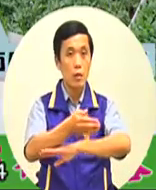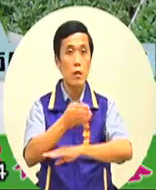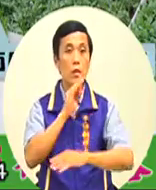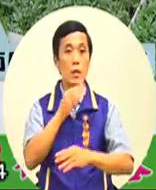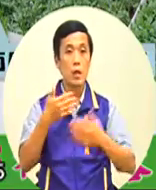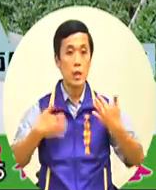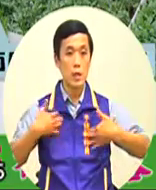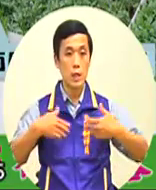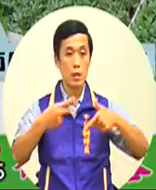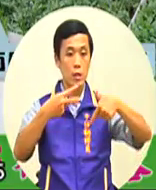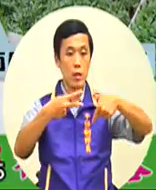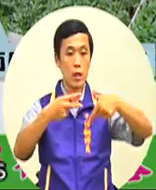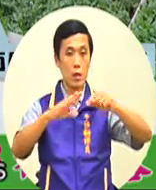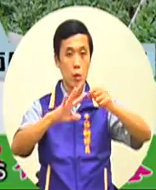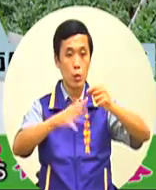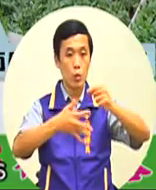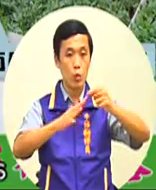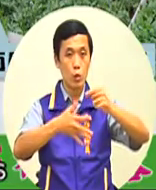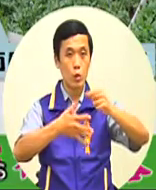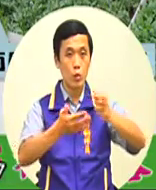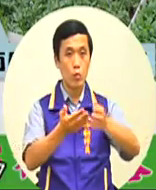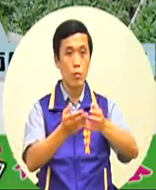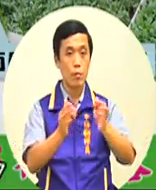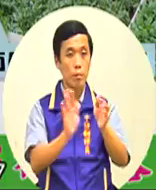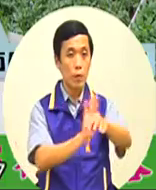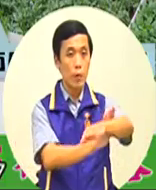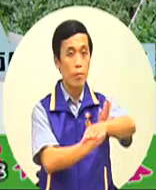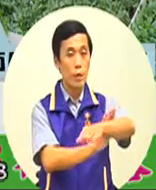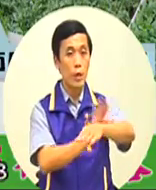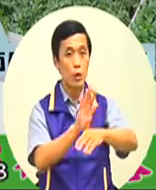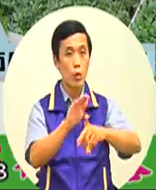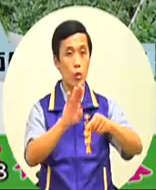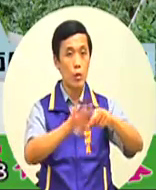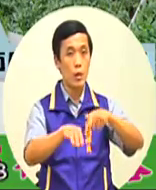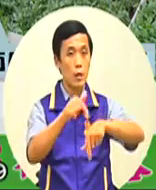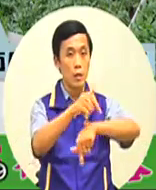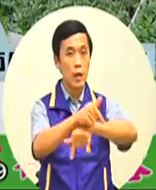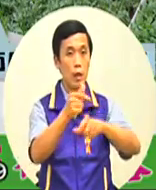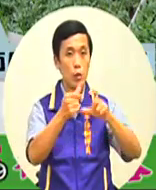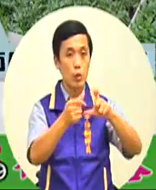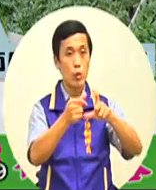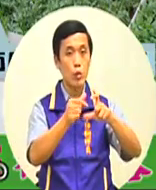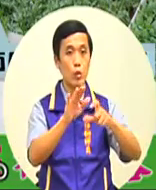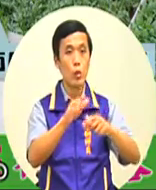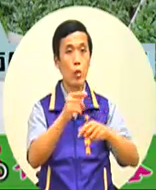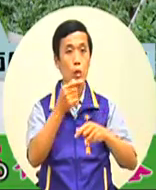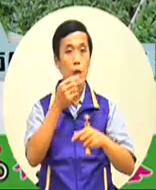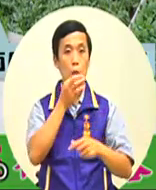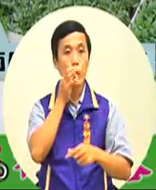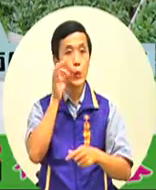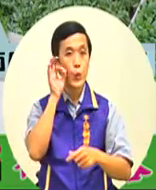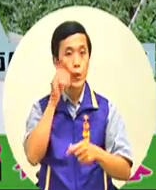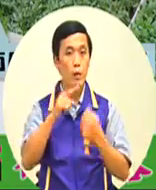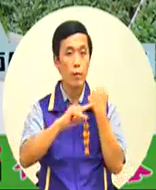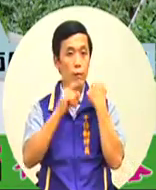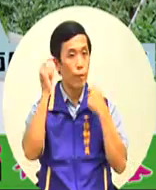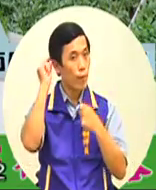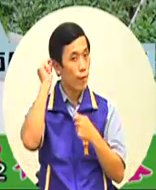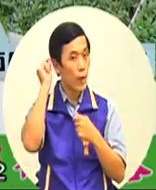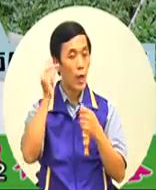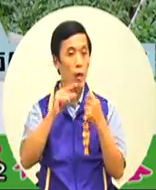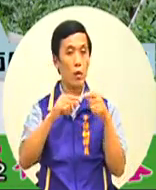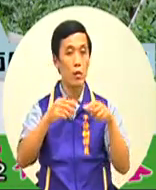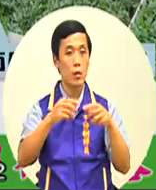中的旁边，有在南区有萤火族的龙园，那它是利用闲